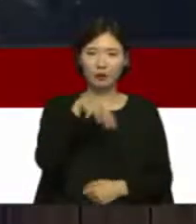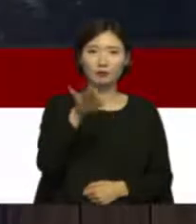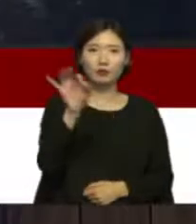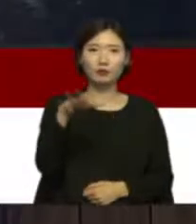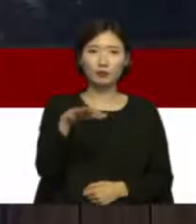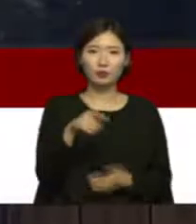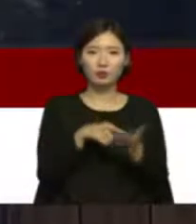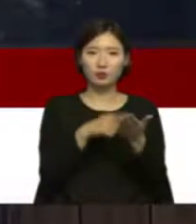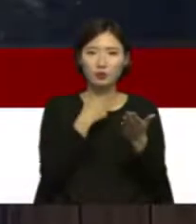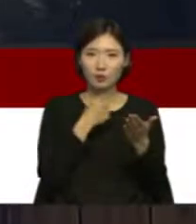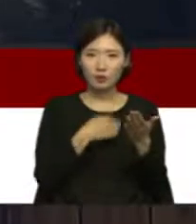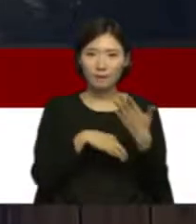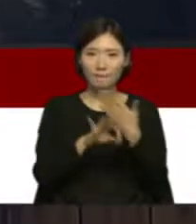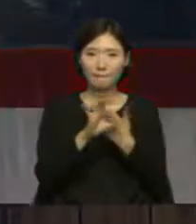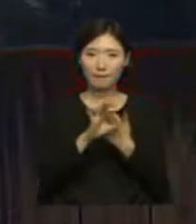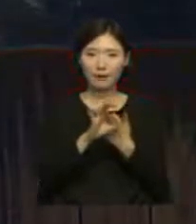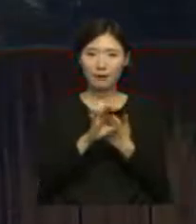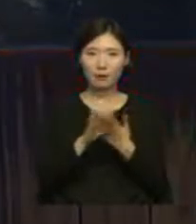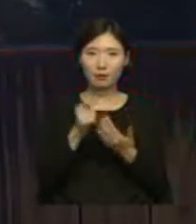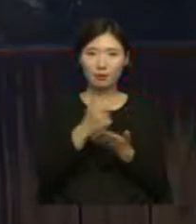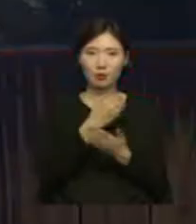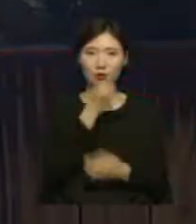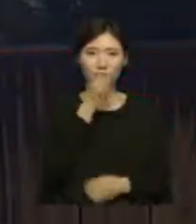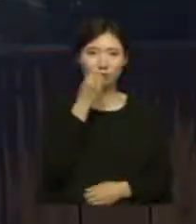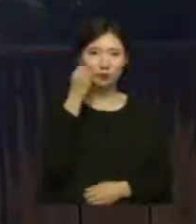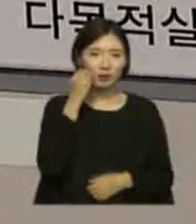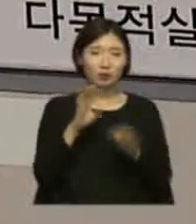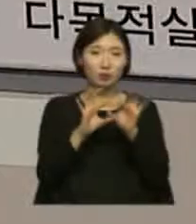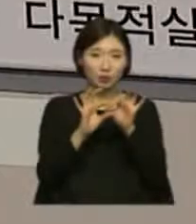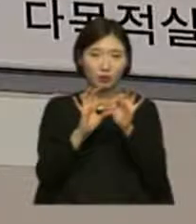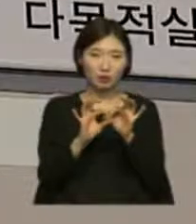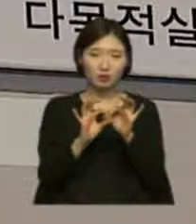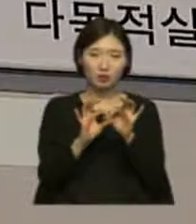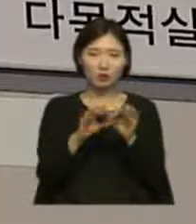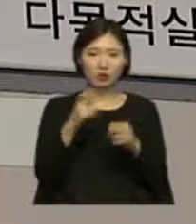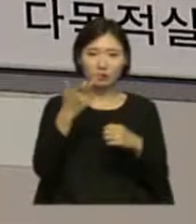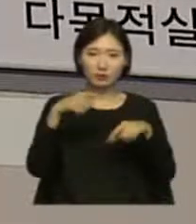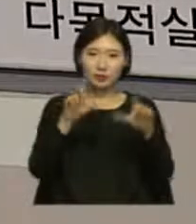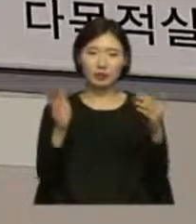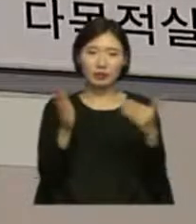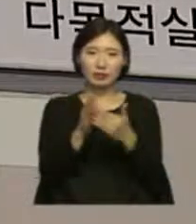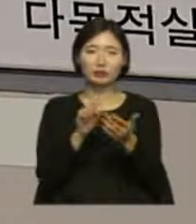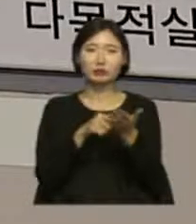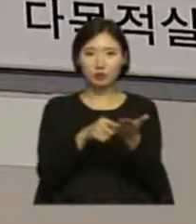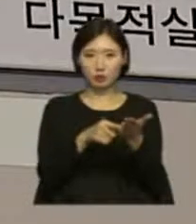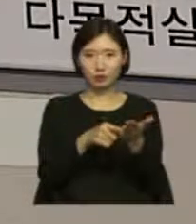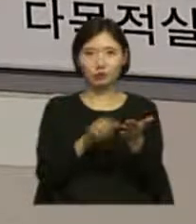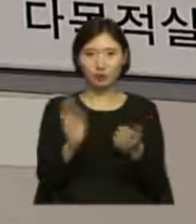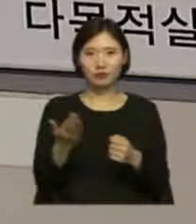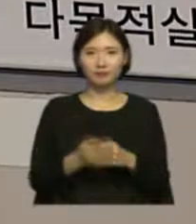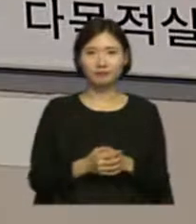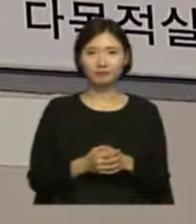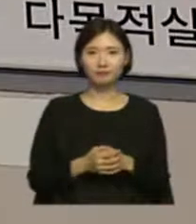명 신청을 원하는 주민은 노원구청 홈페이지를 통해 오는 17일까지 접수하면 됩니다